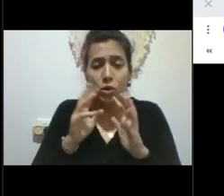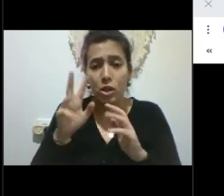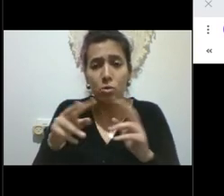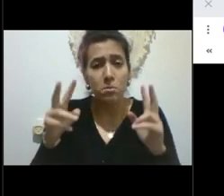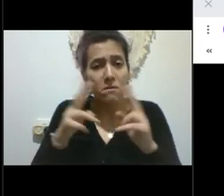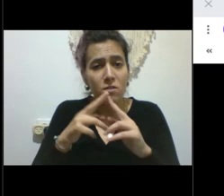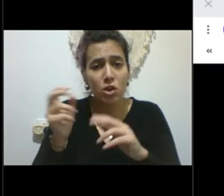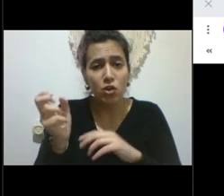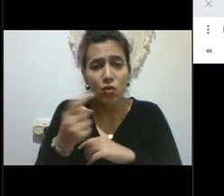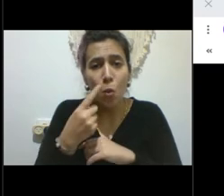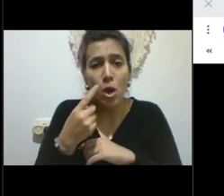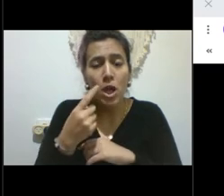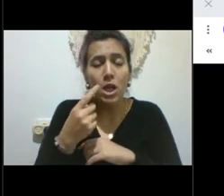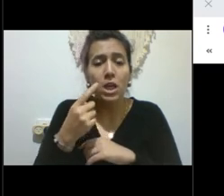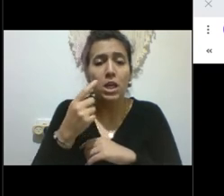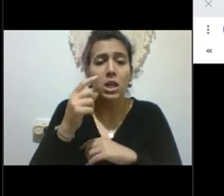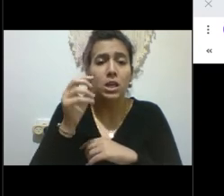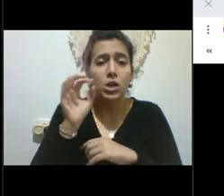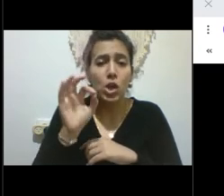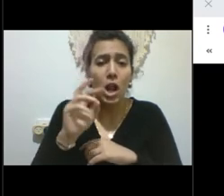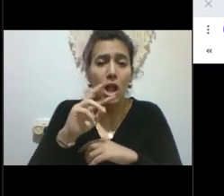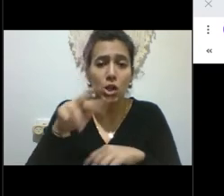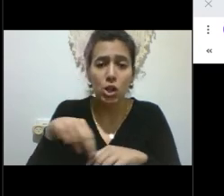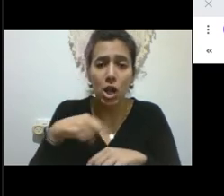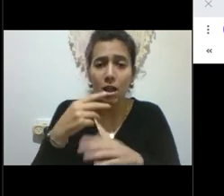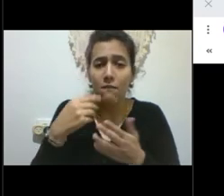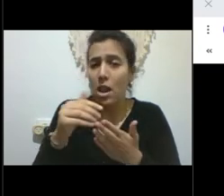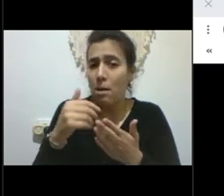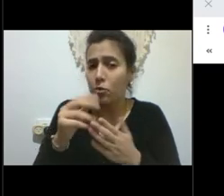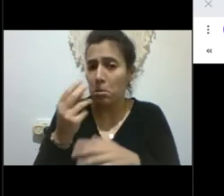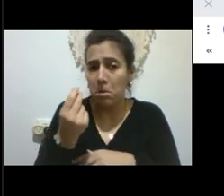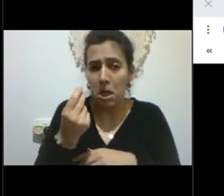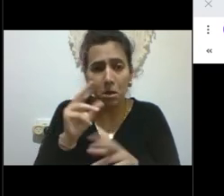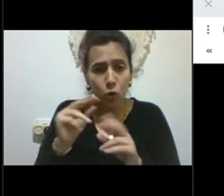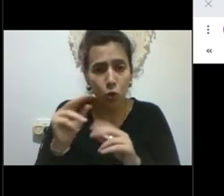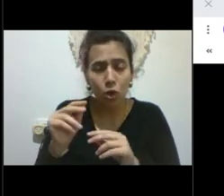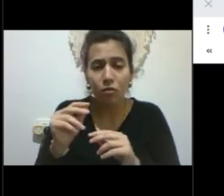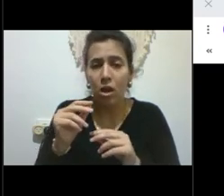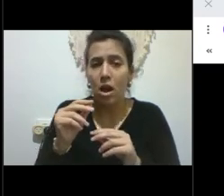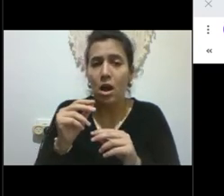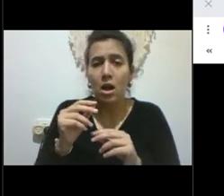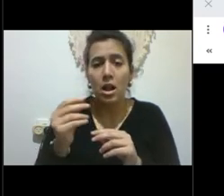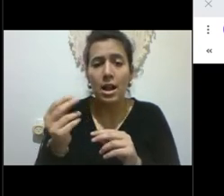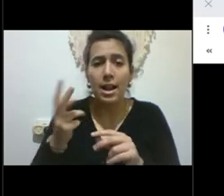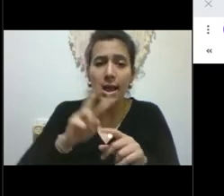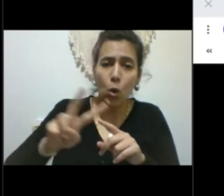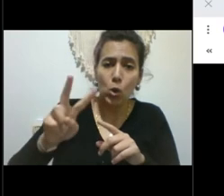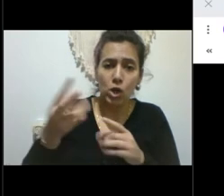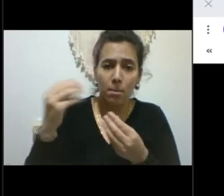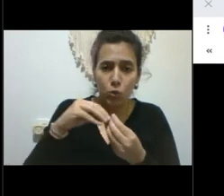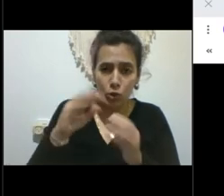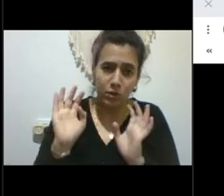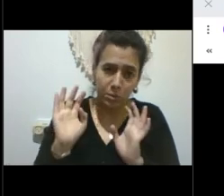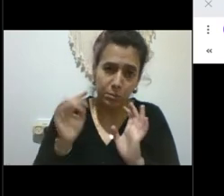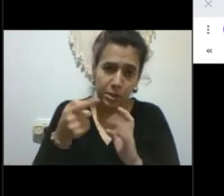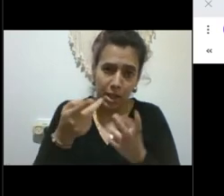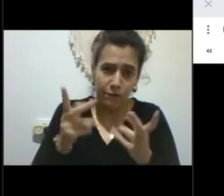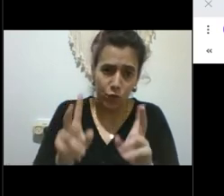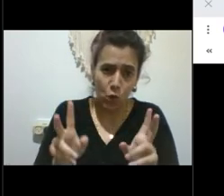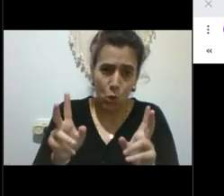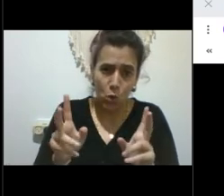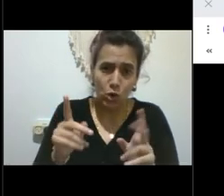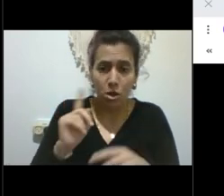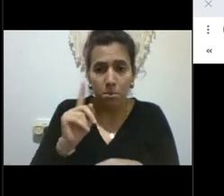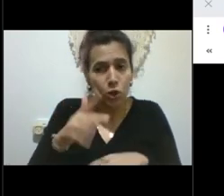שעתיים, ולהמשיך את זה באותו מחיר ב-2400 לעוד חודשיים. אז זה אפשרות של מי